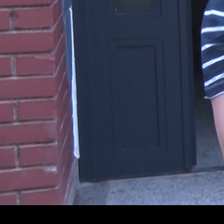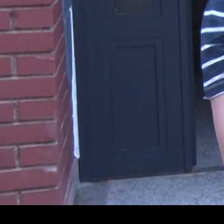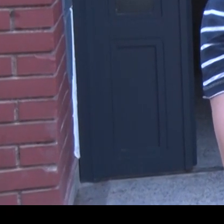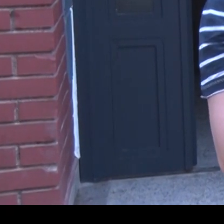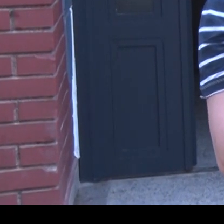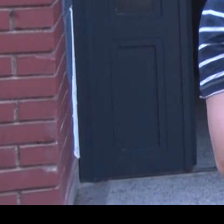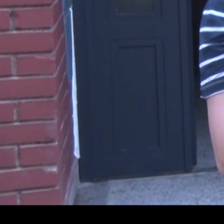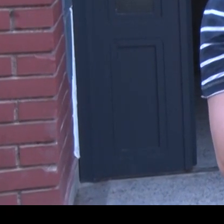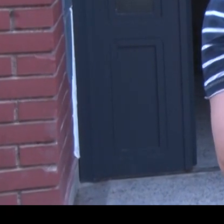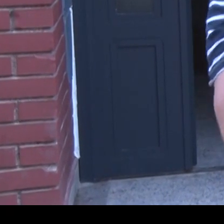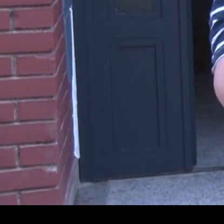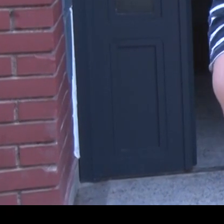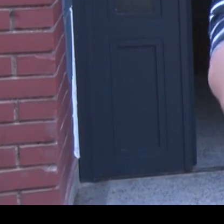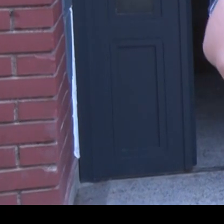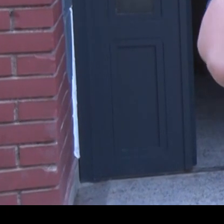mas,